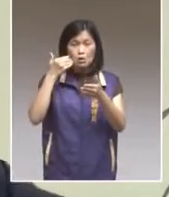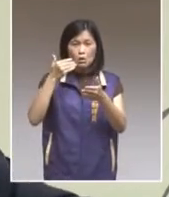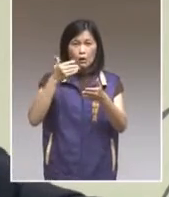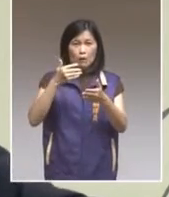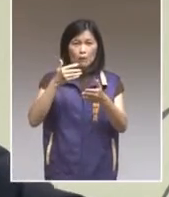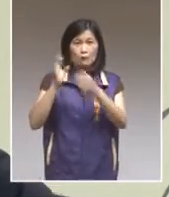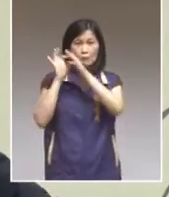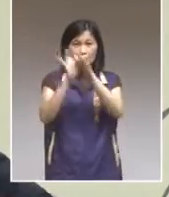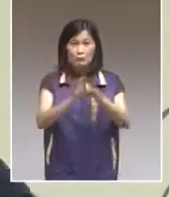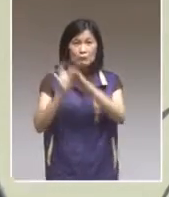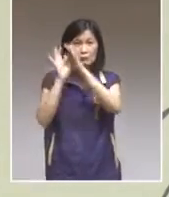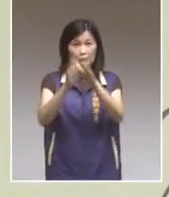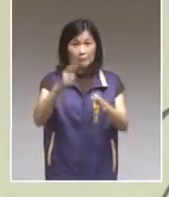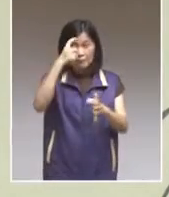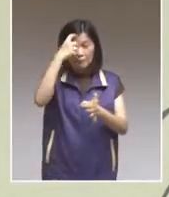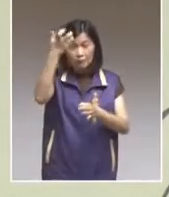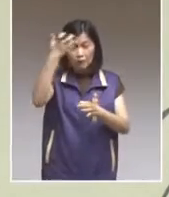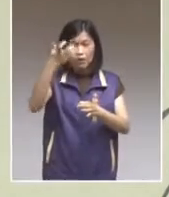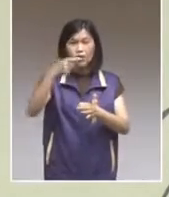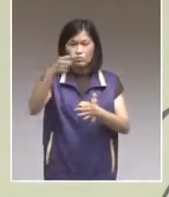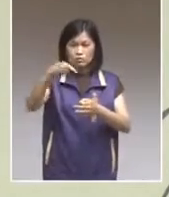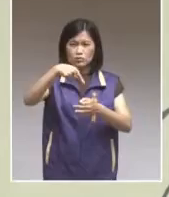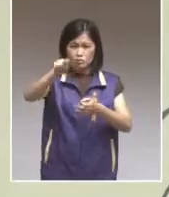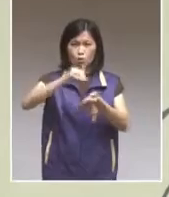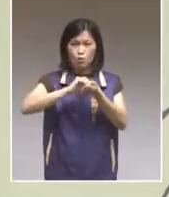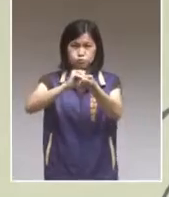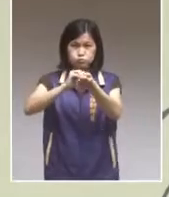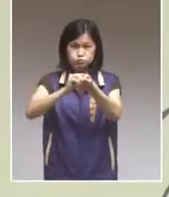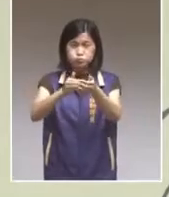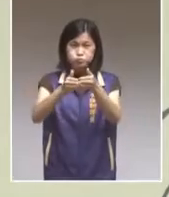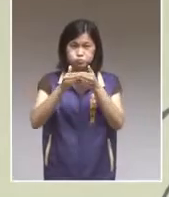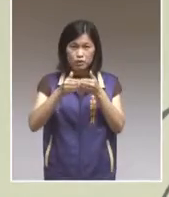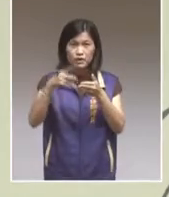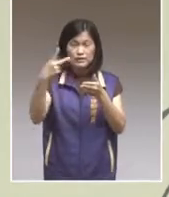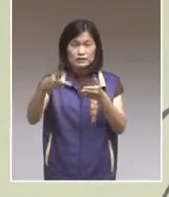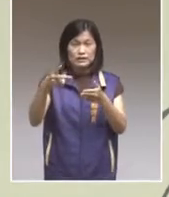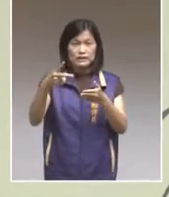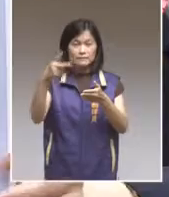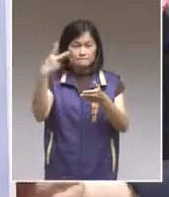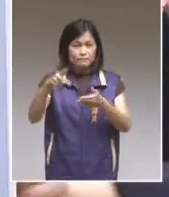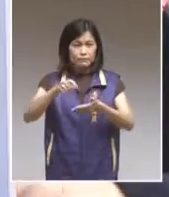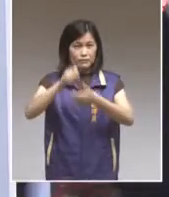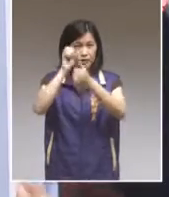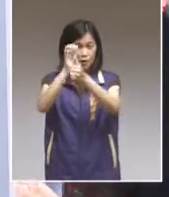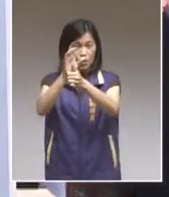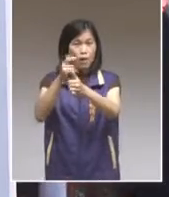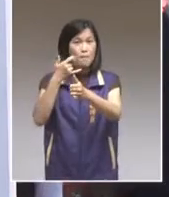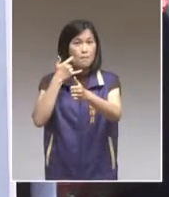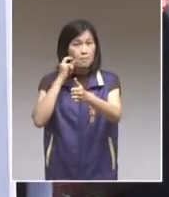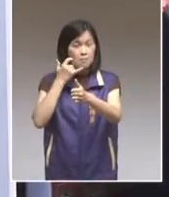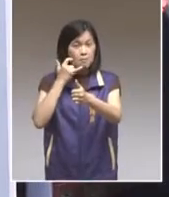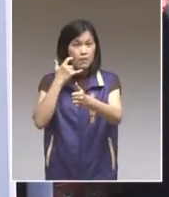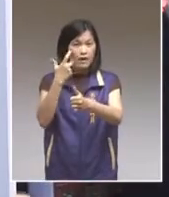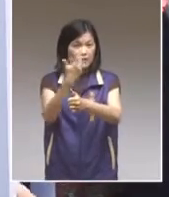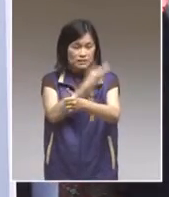就医。所以这里特别再次提醒家长，疫苗接种之后